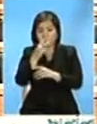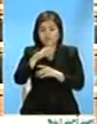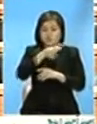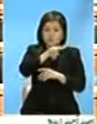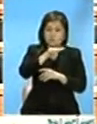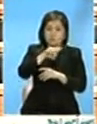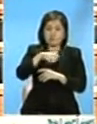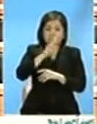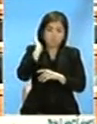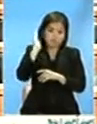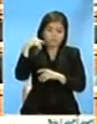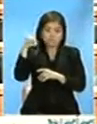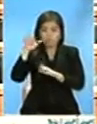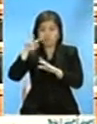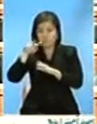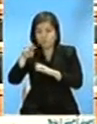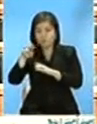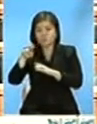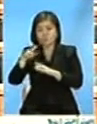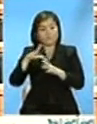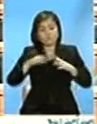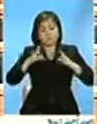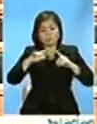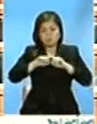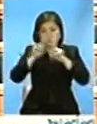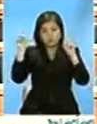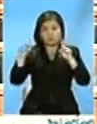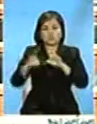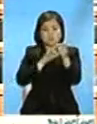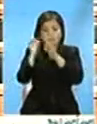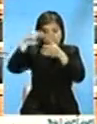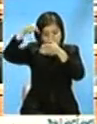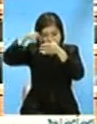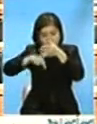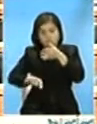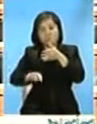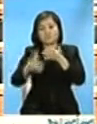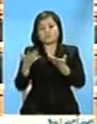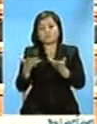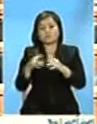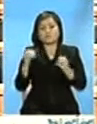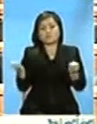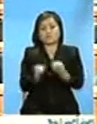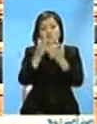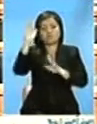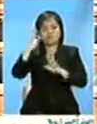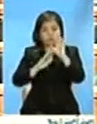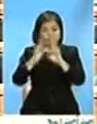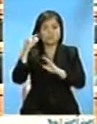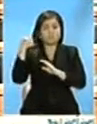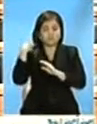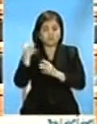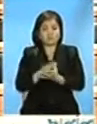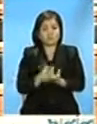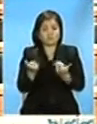แต่ผมคิดว่าขยายความเกินไปเกินเลยถึงขนาดว่าทำลายหลักการประชาธิปไตยเกินถึงขนาดว่